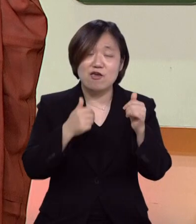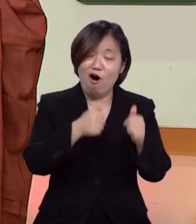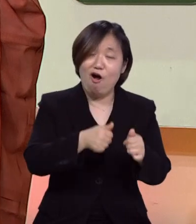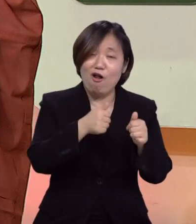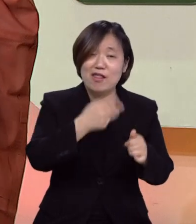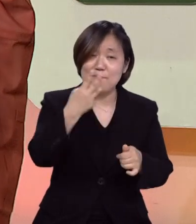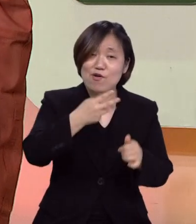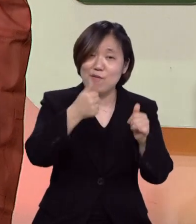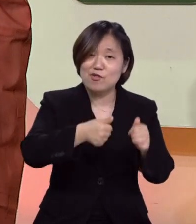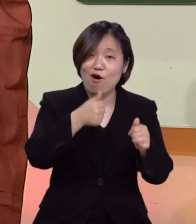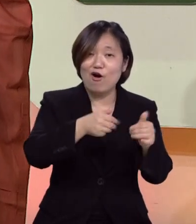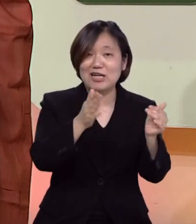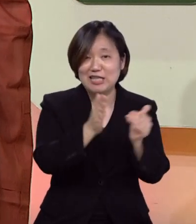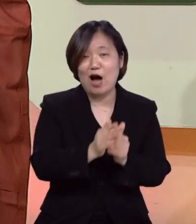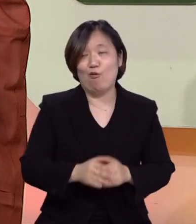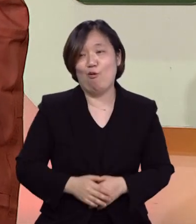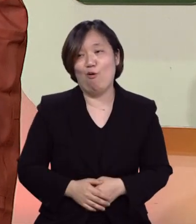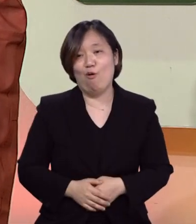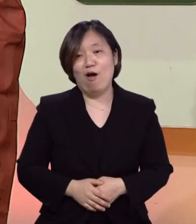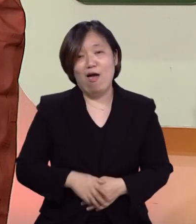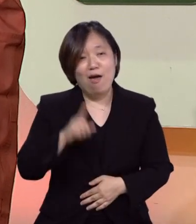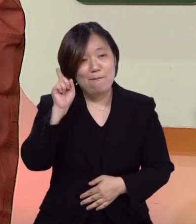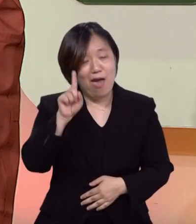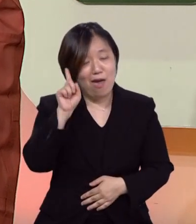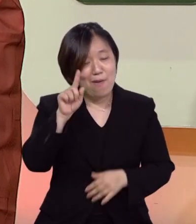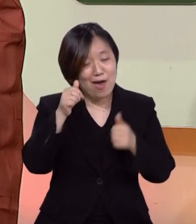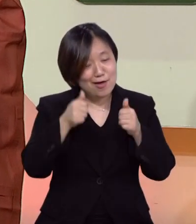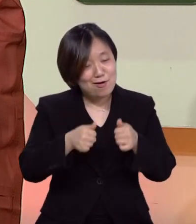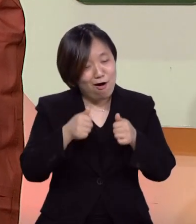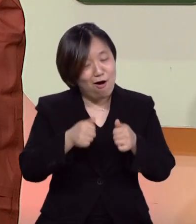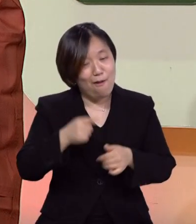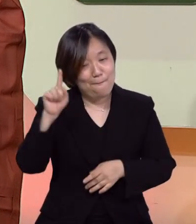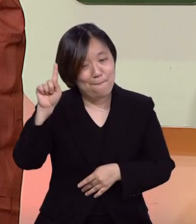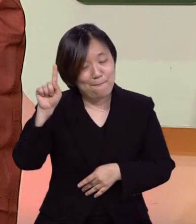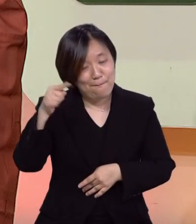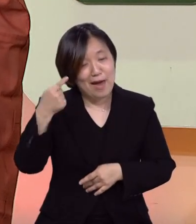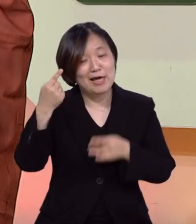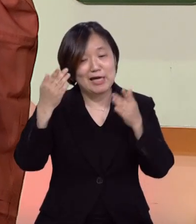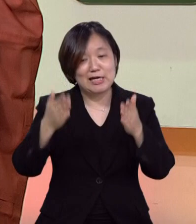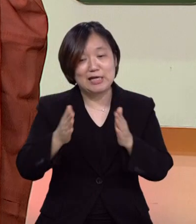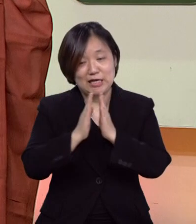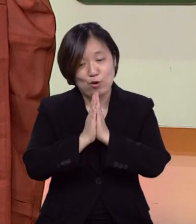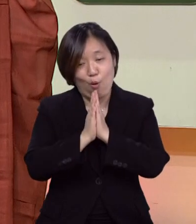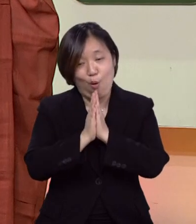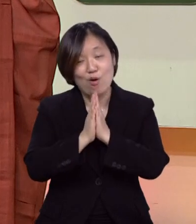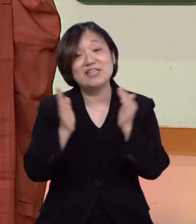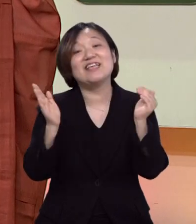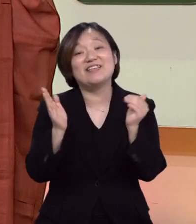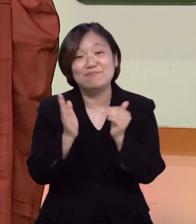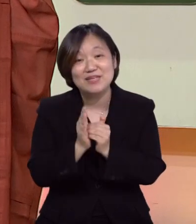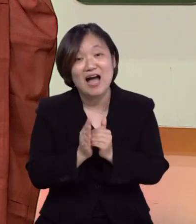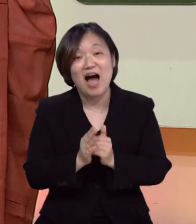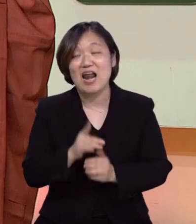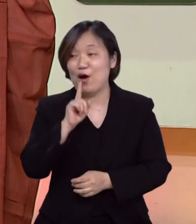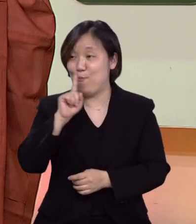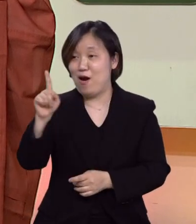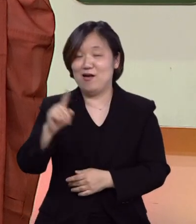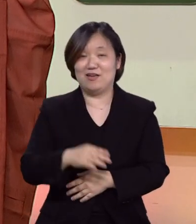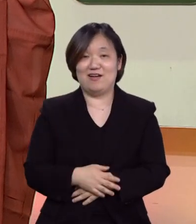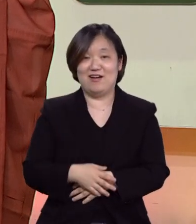번을 맞췄고 매일매일 절하는 거 100일 기도 맞췄습니다 하니까 성철스님께서